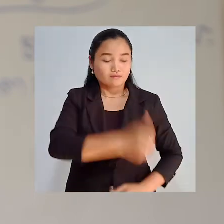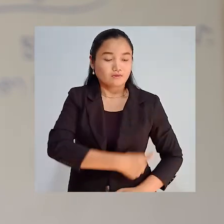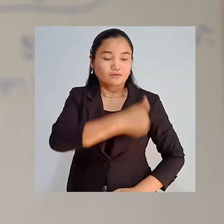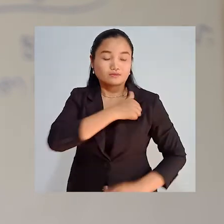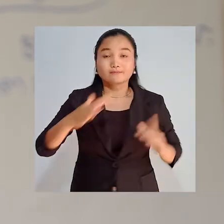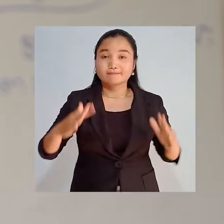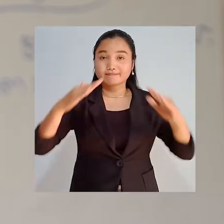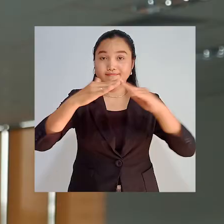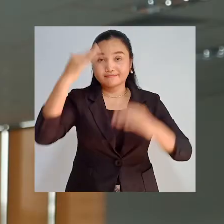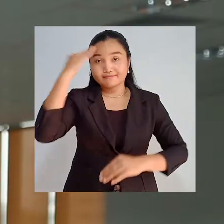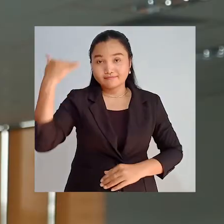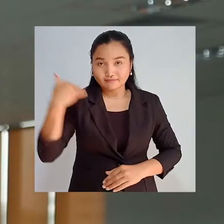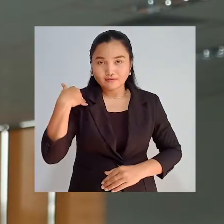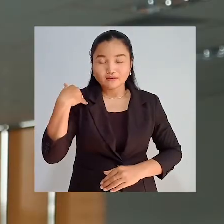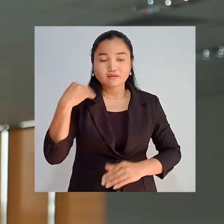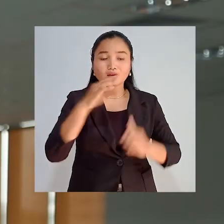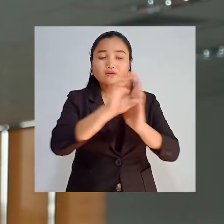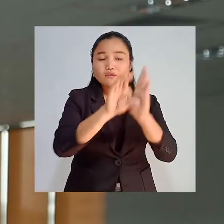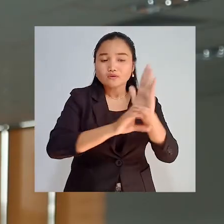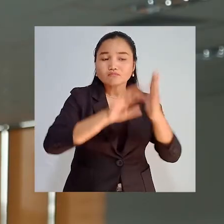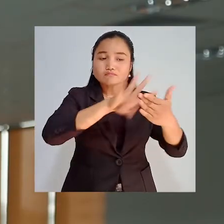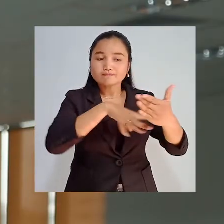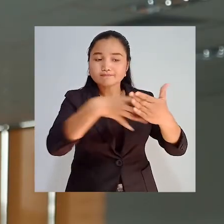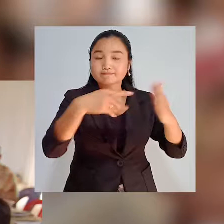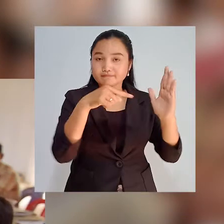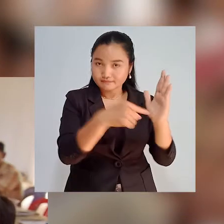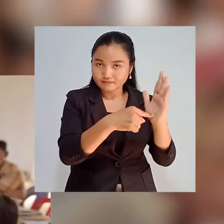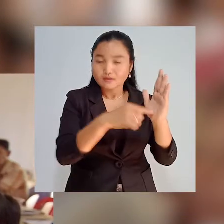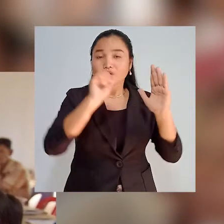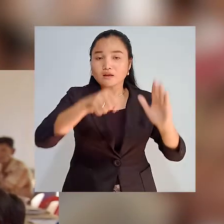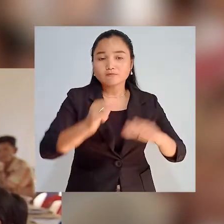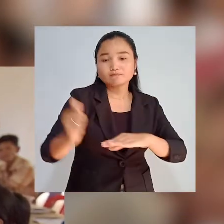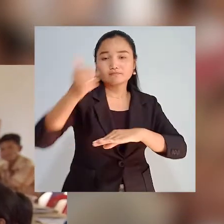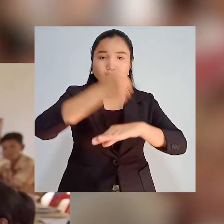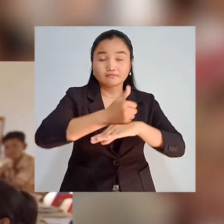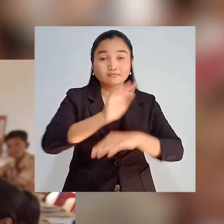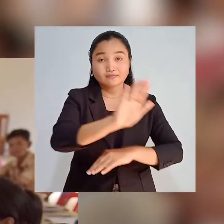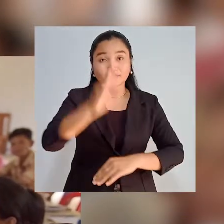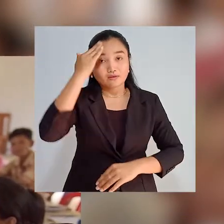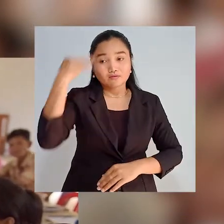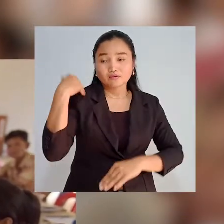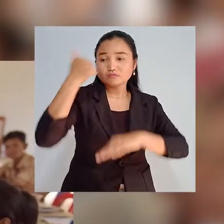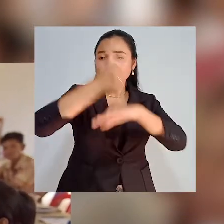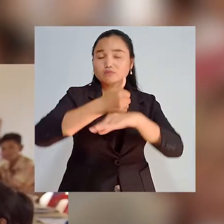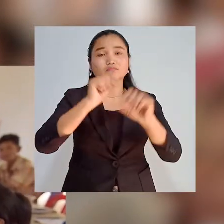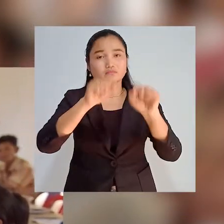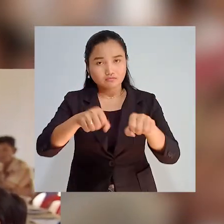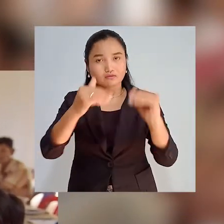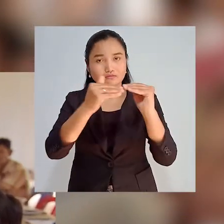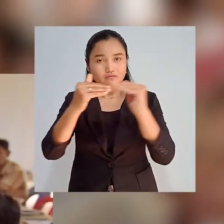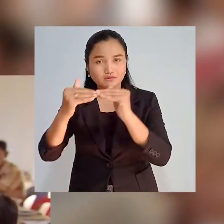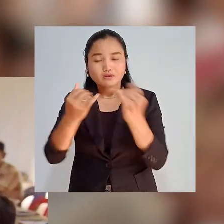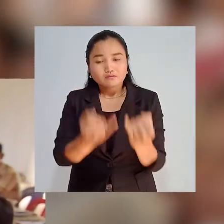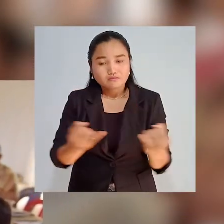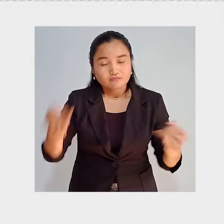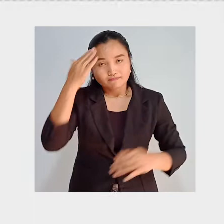របស់ក្រសួងកិច្ចការនារីដែលបានកំណត់ក្នុងការកសាងភាពជាអ្នកដឹកនាំរបស់ស្ត្រីសម្រាប់ស្ត្រីនិង